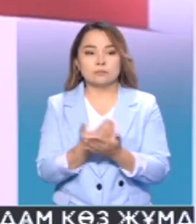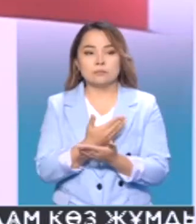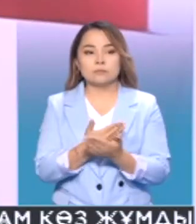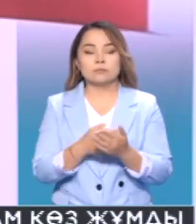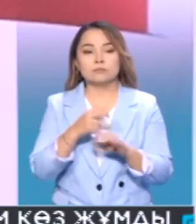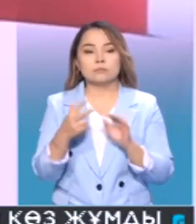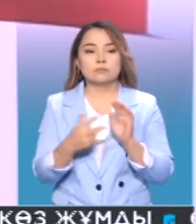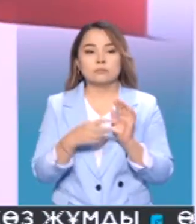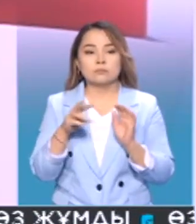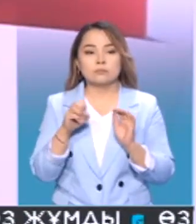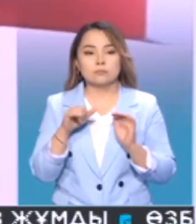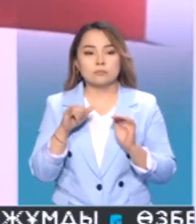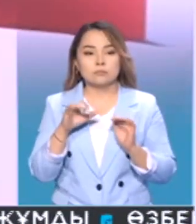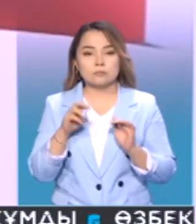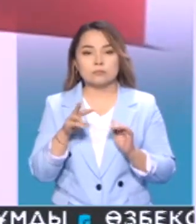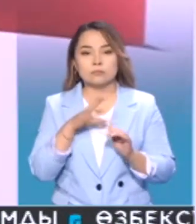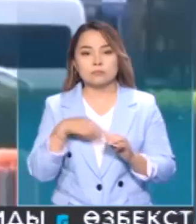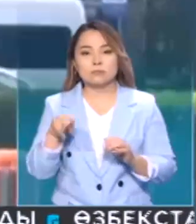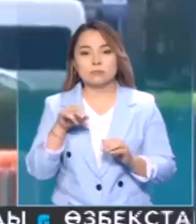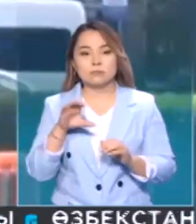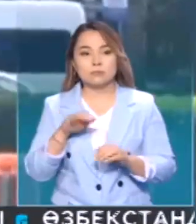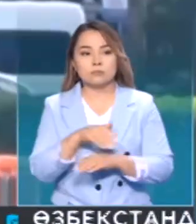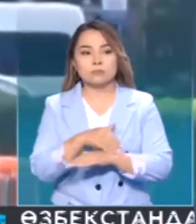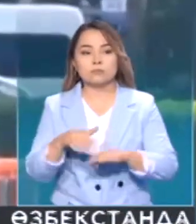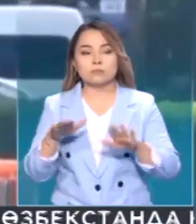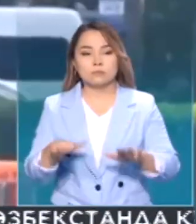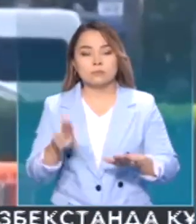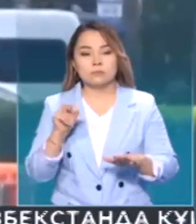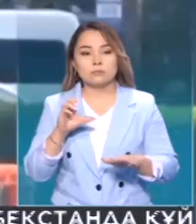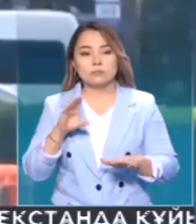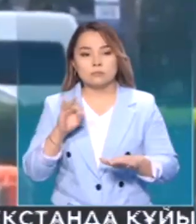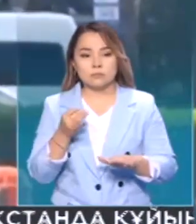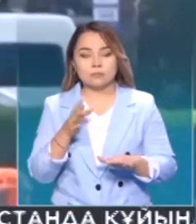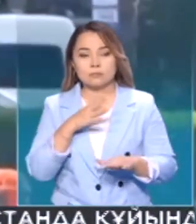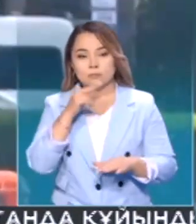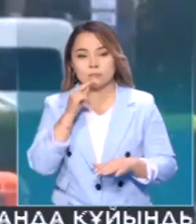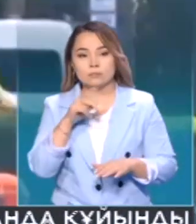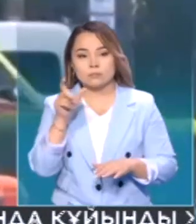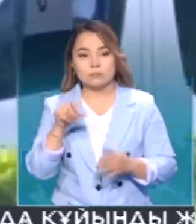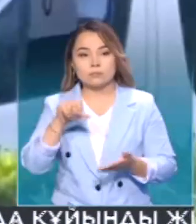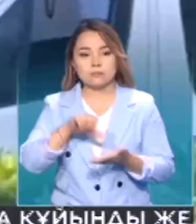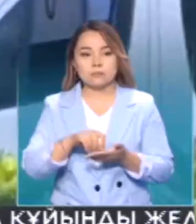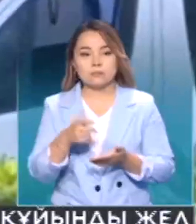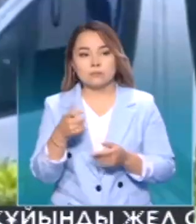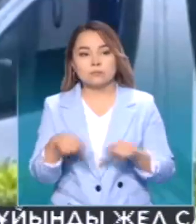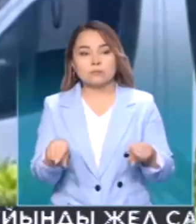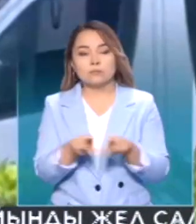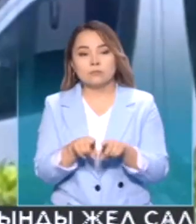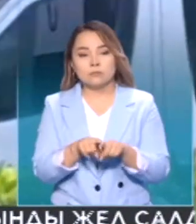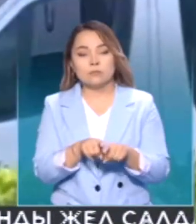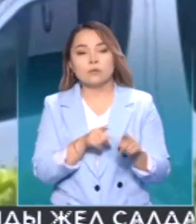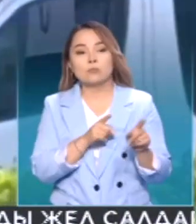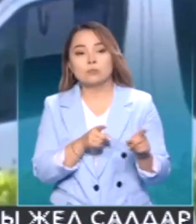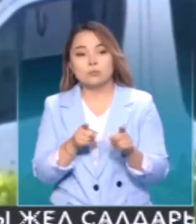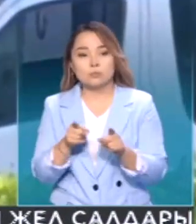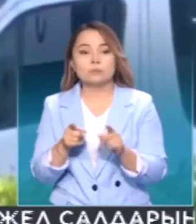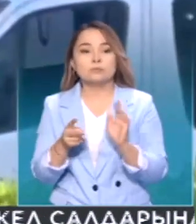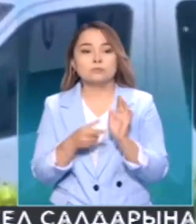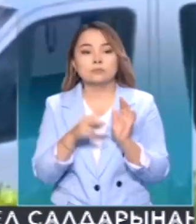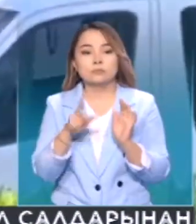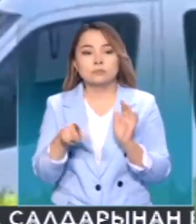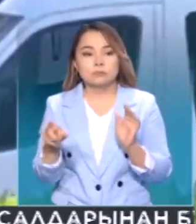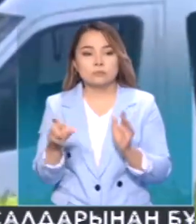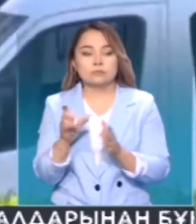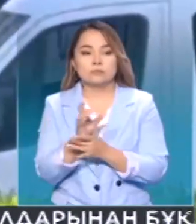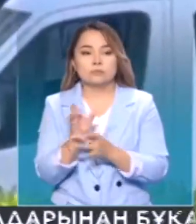кетейік, 18 маусымда Достық көшесі бойындағы Каспий банк филиалына кірген күдікті тапаншаға ұқсас затпен қорқытып, 7 адамды кепілге